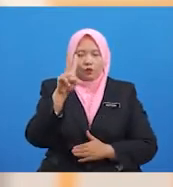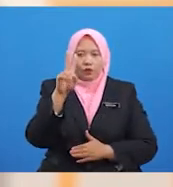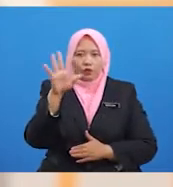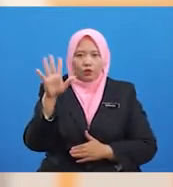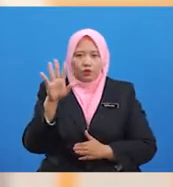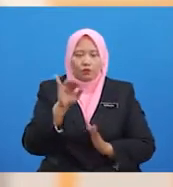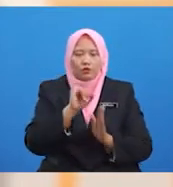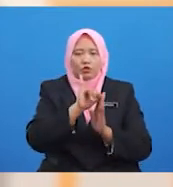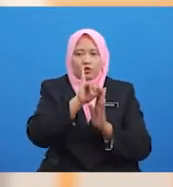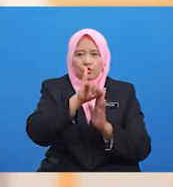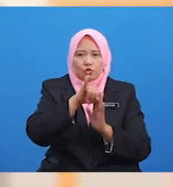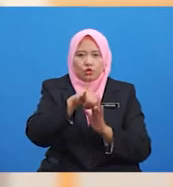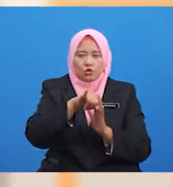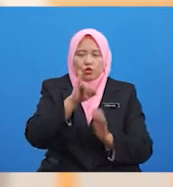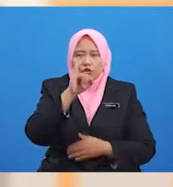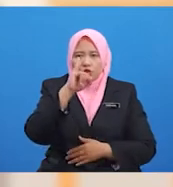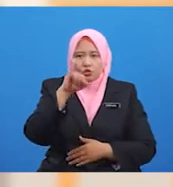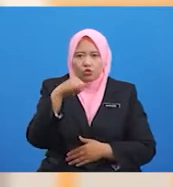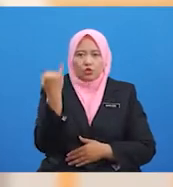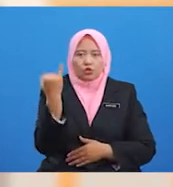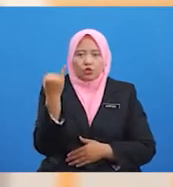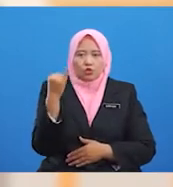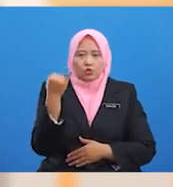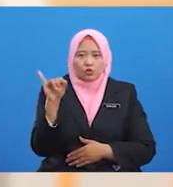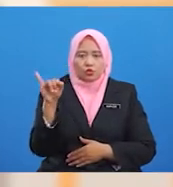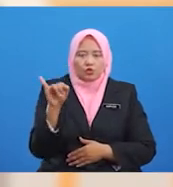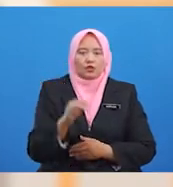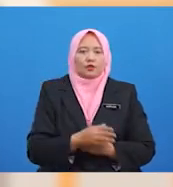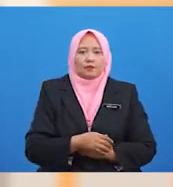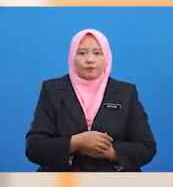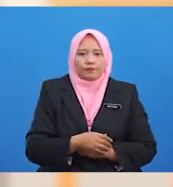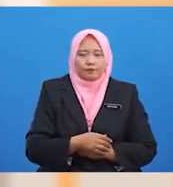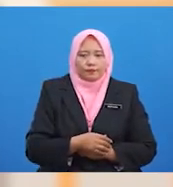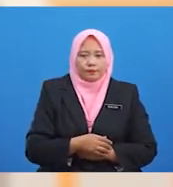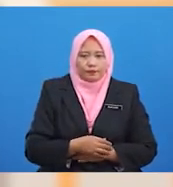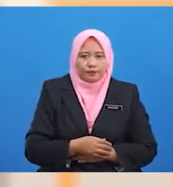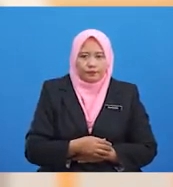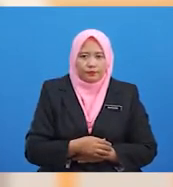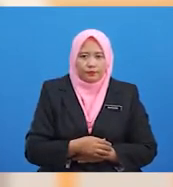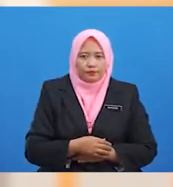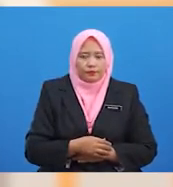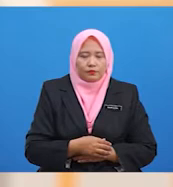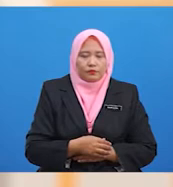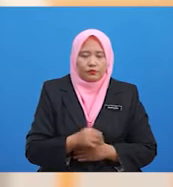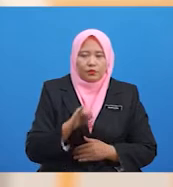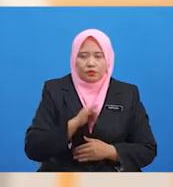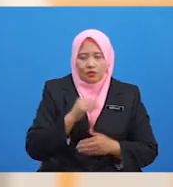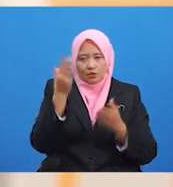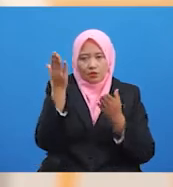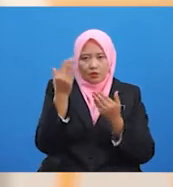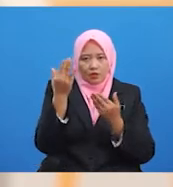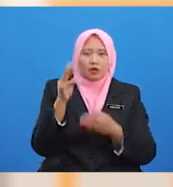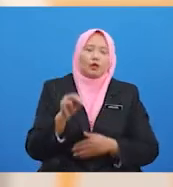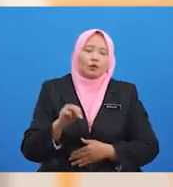Alhamdulillah, nampaknya kita telah pun mencapai objektif pembelajaran pada hari ini. Cikgu berharap